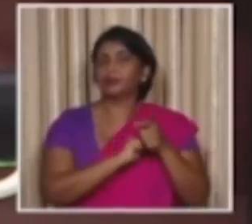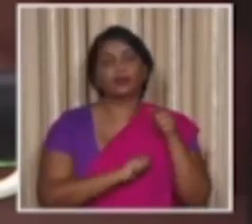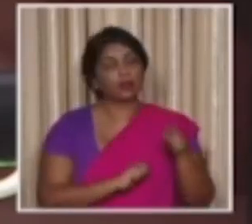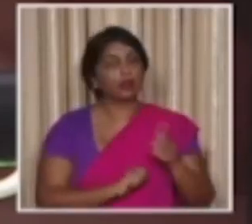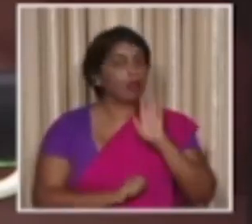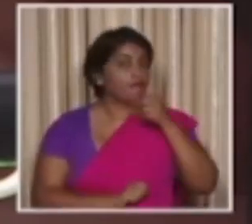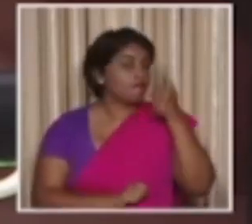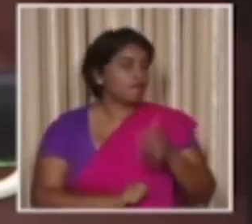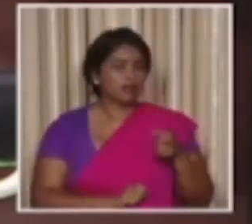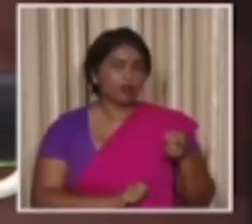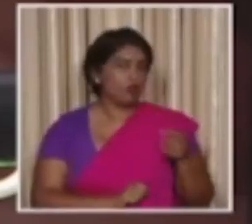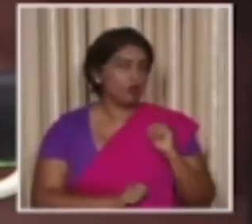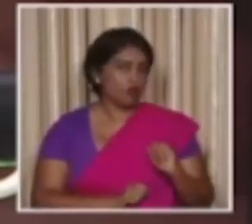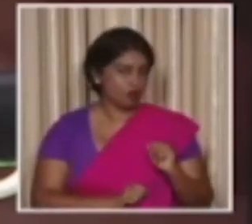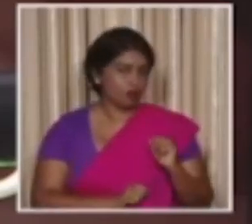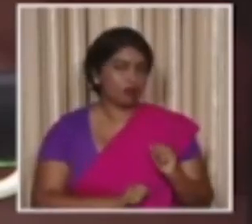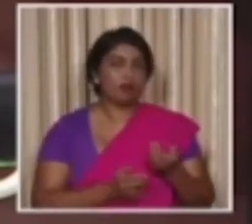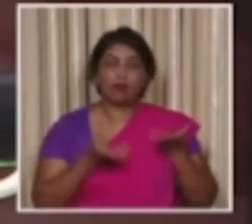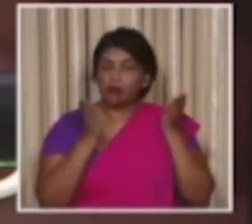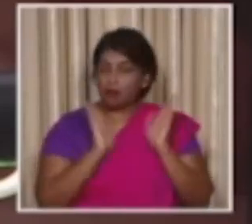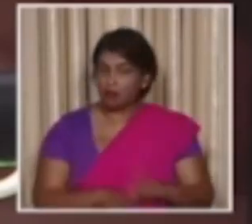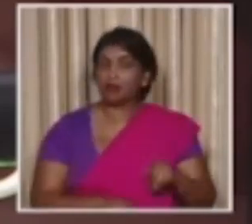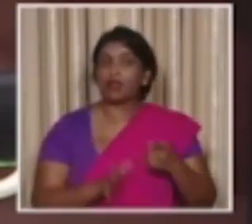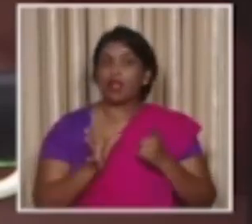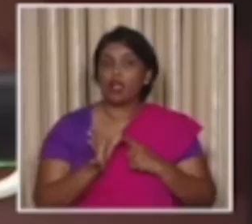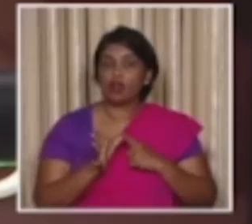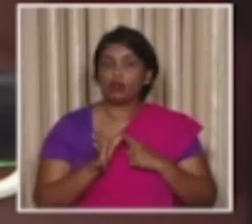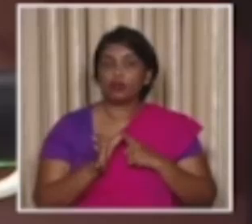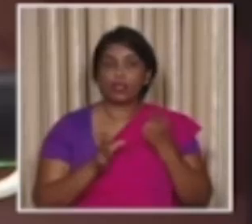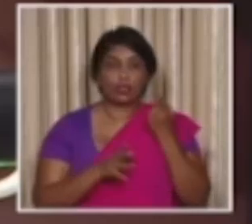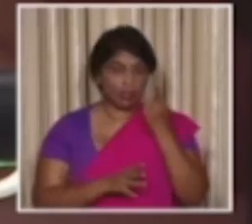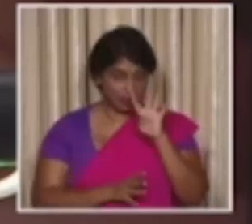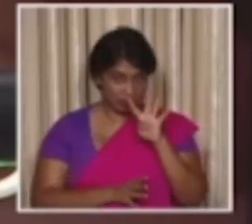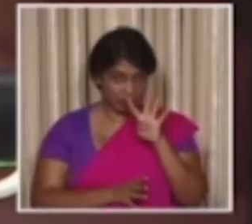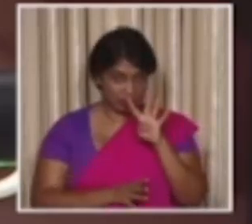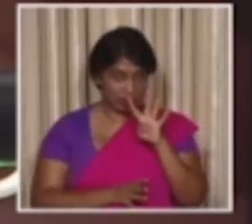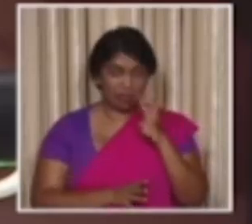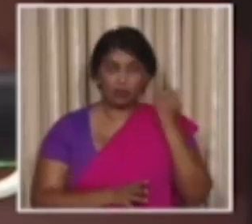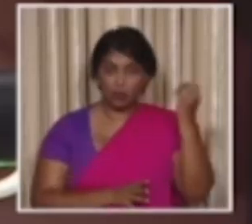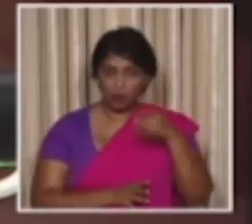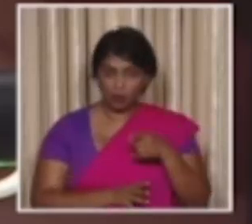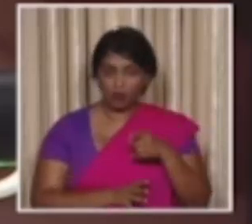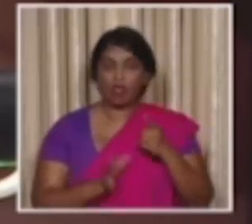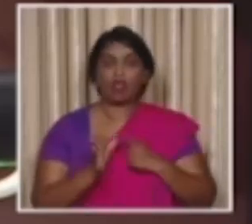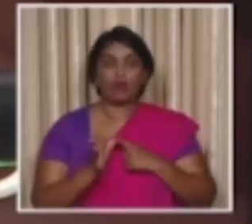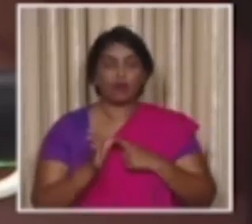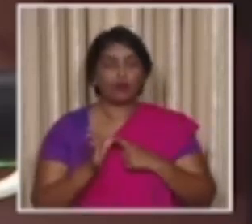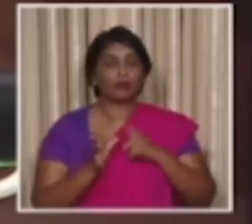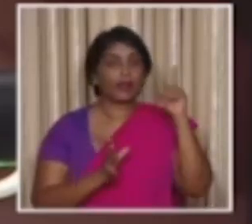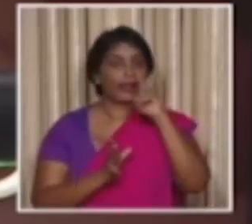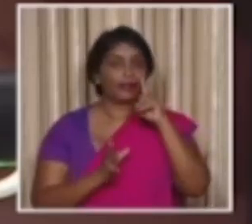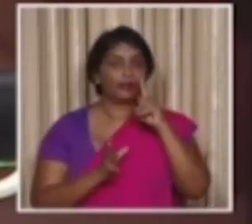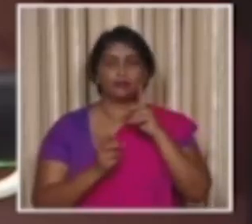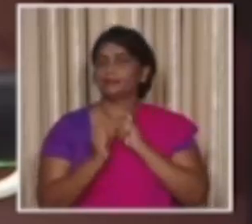एक वेदगात्म दीतमाय अवसाने दी अगोसुमासे दाहतर तिबुन दिनय अगोसुमासे एक